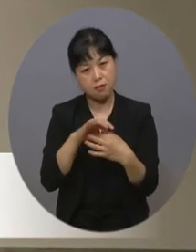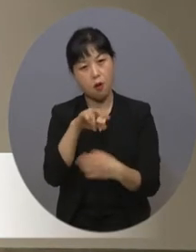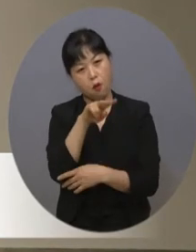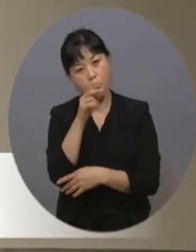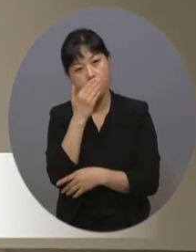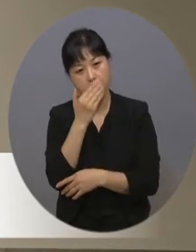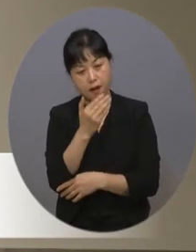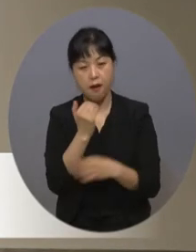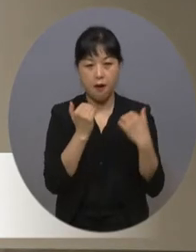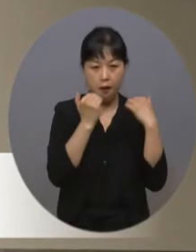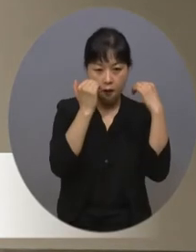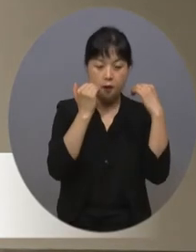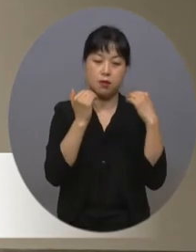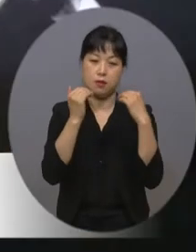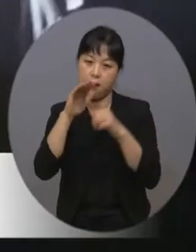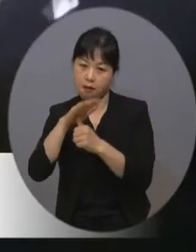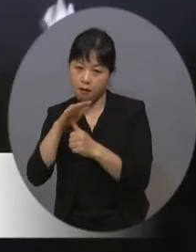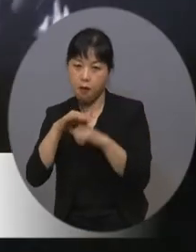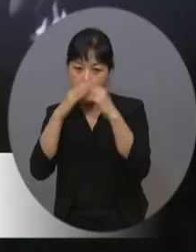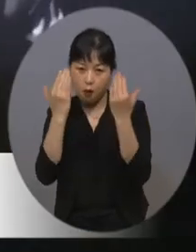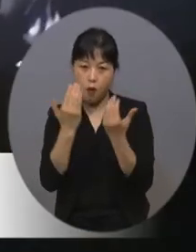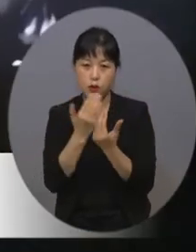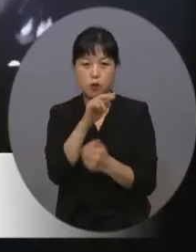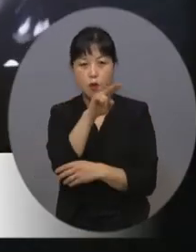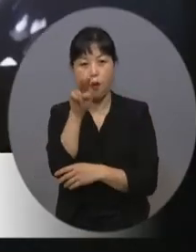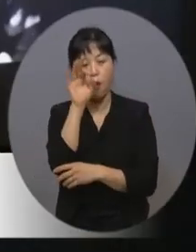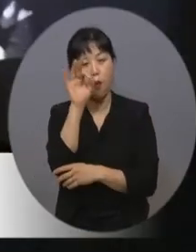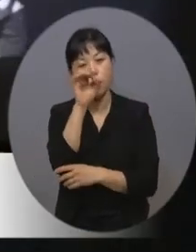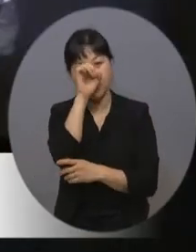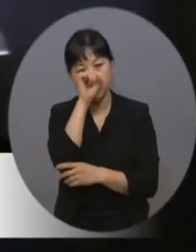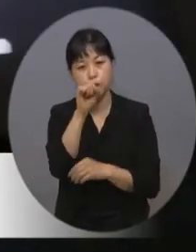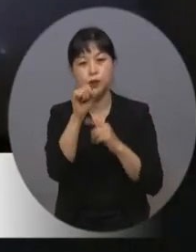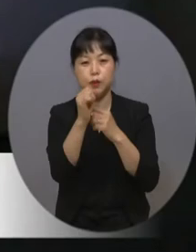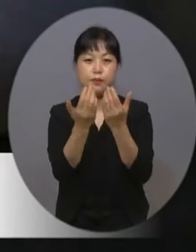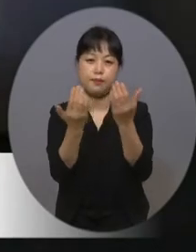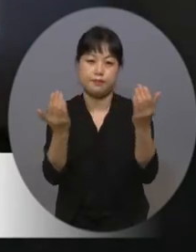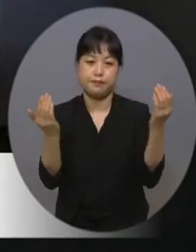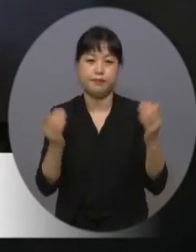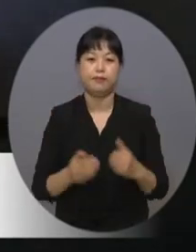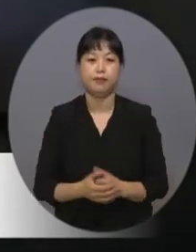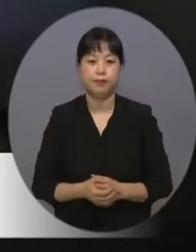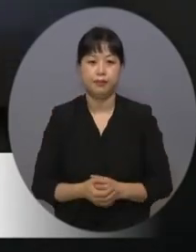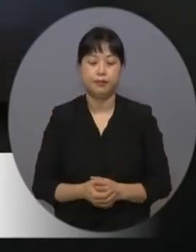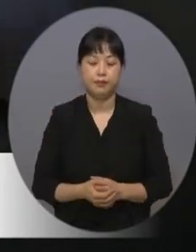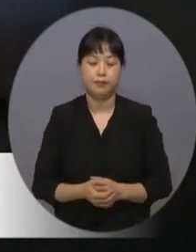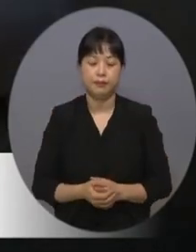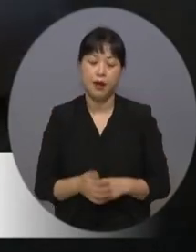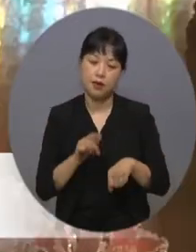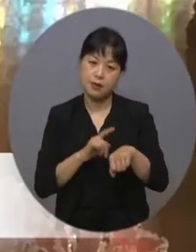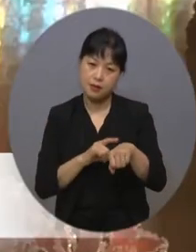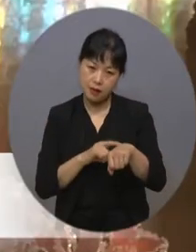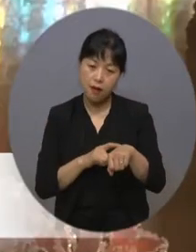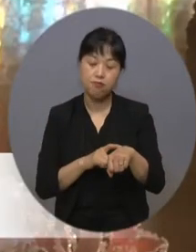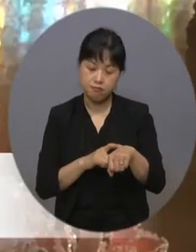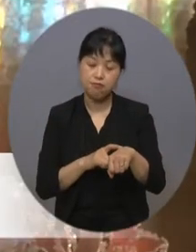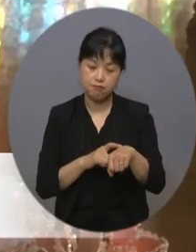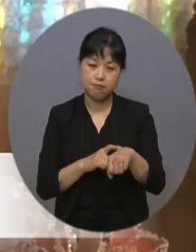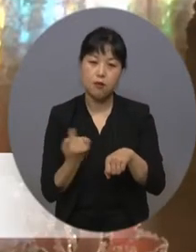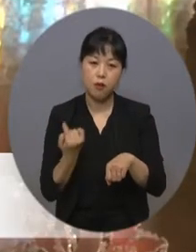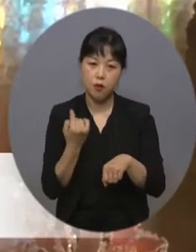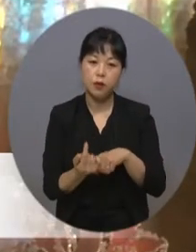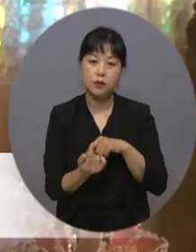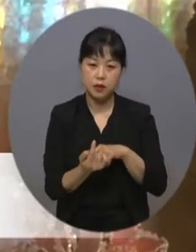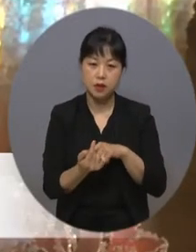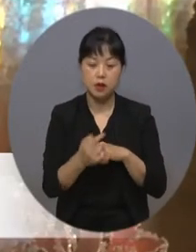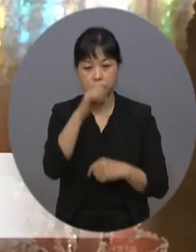층과 성인 층까지 골고루 관람하시기에 적당한 전시라고 할 수 있습니다. 그래서 편안한 시간에 오셔서 좋은